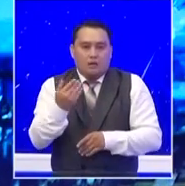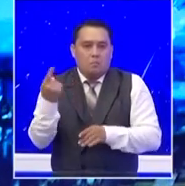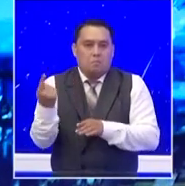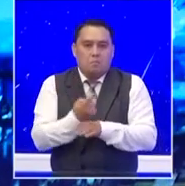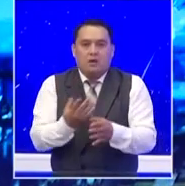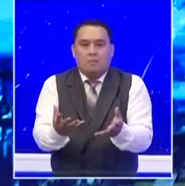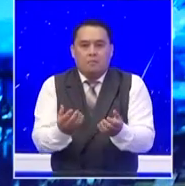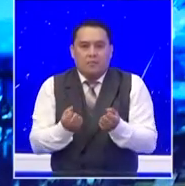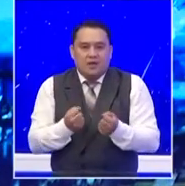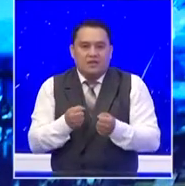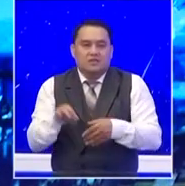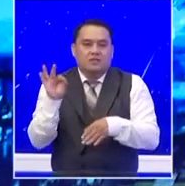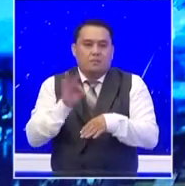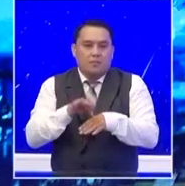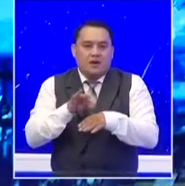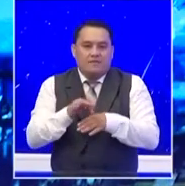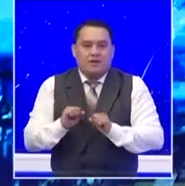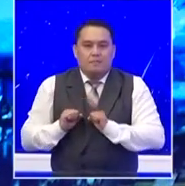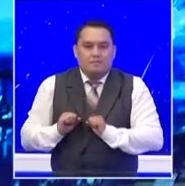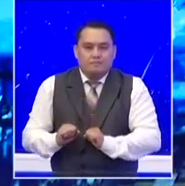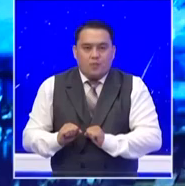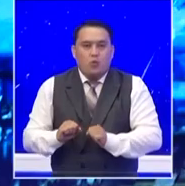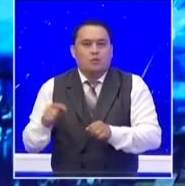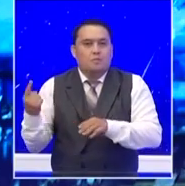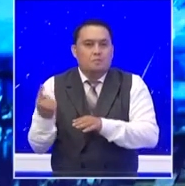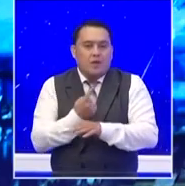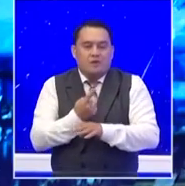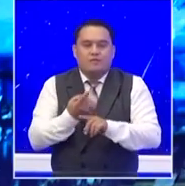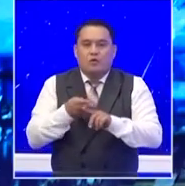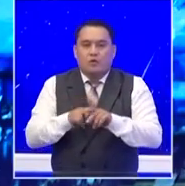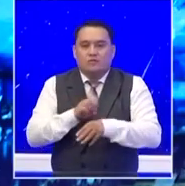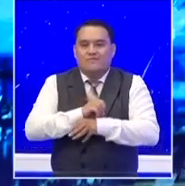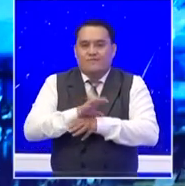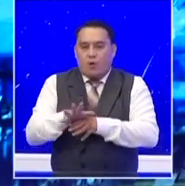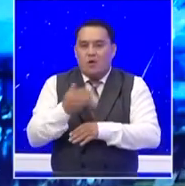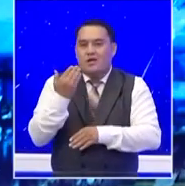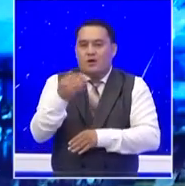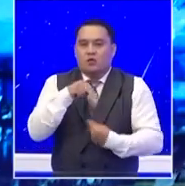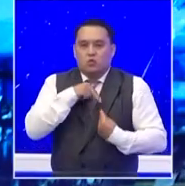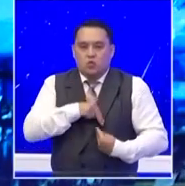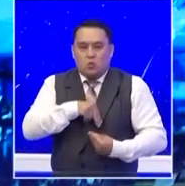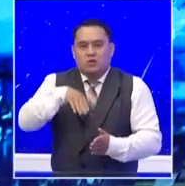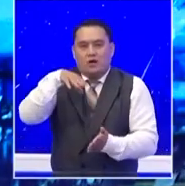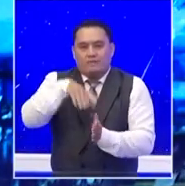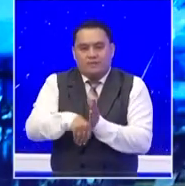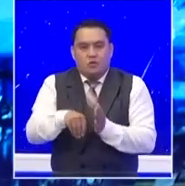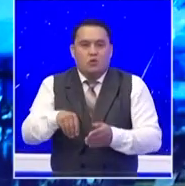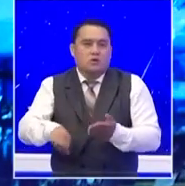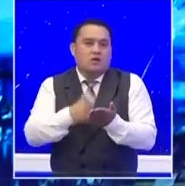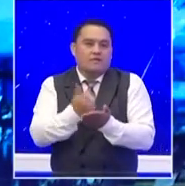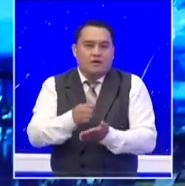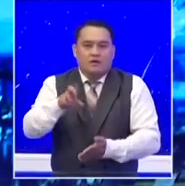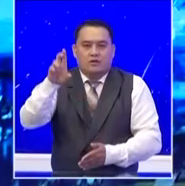первыми приняли удар пандемии и находились на передовой борьбы с коронавирусом. И их труд неоценим, отметил глава